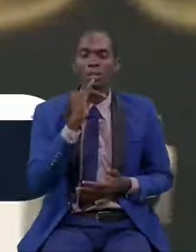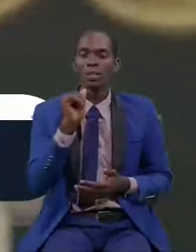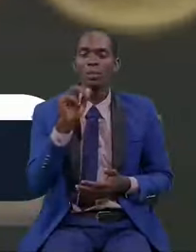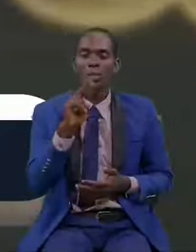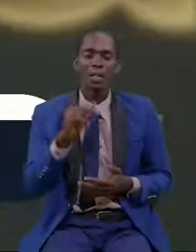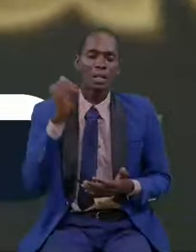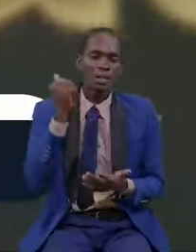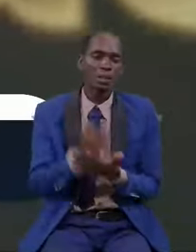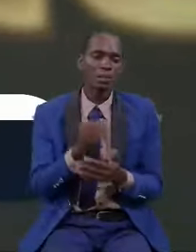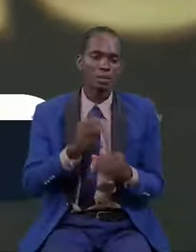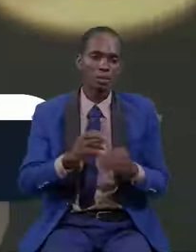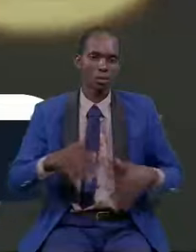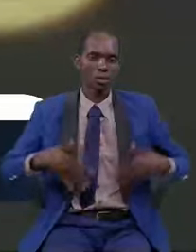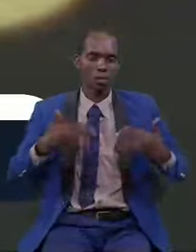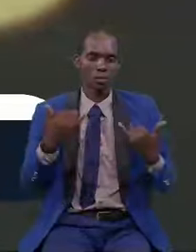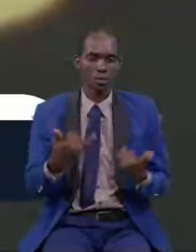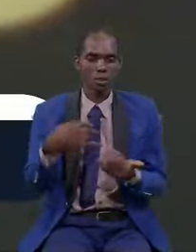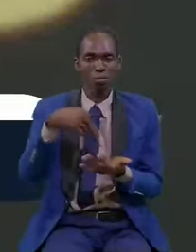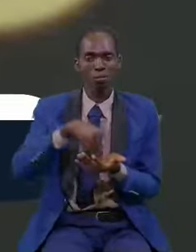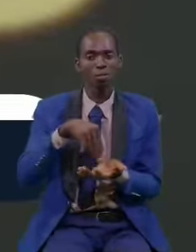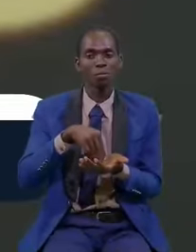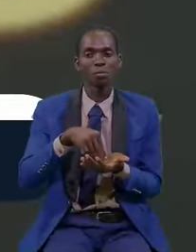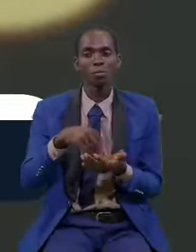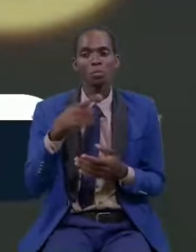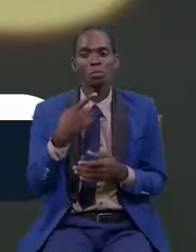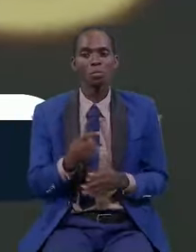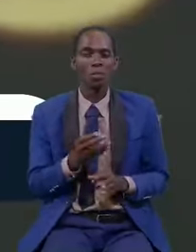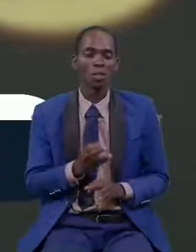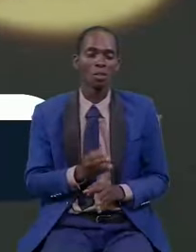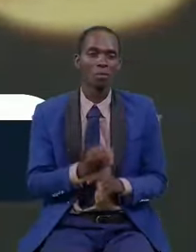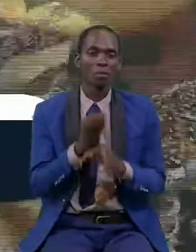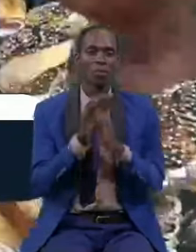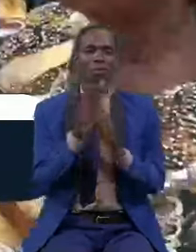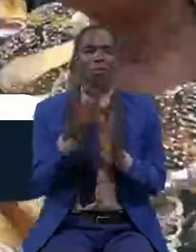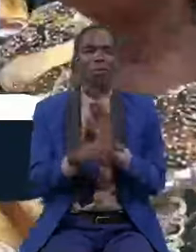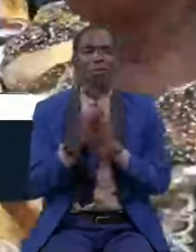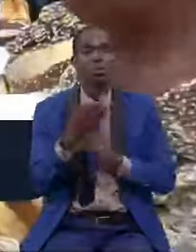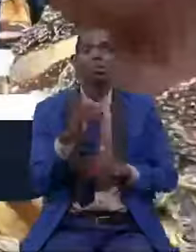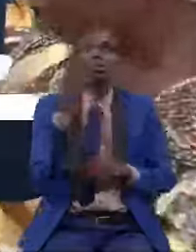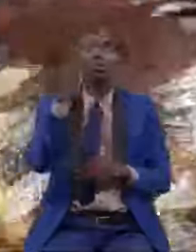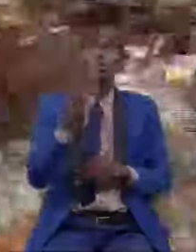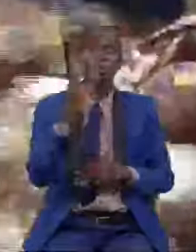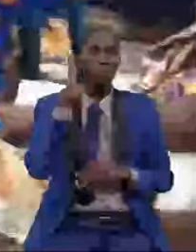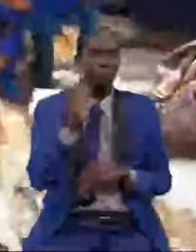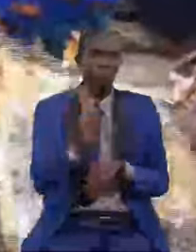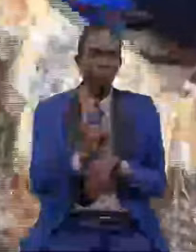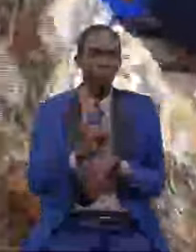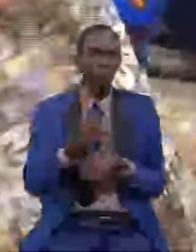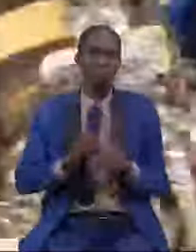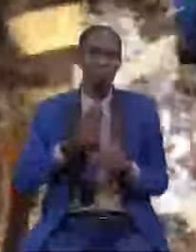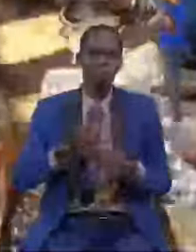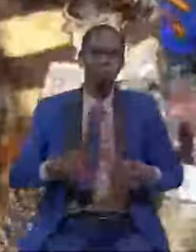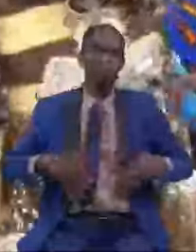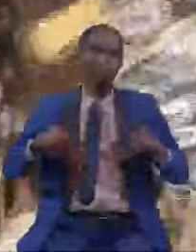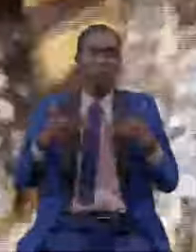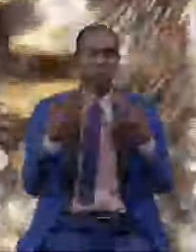vie. Tenez-vous debout, la fidélité de Dieu va agir dans votre vie. Ouvrez la bouche et